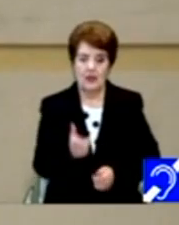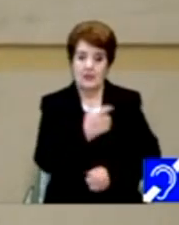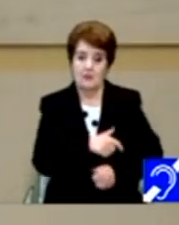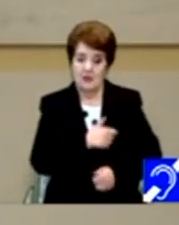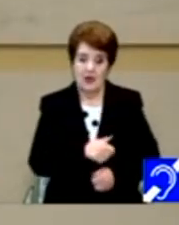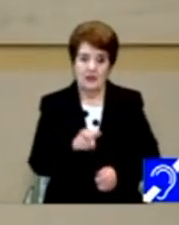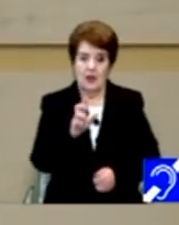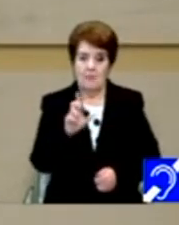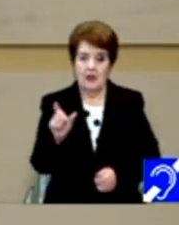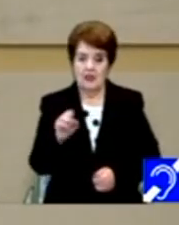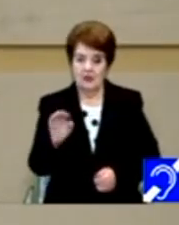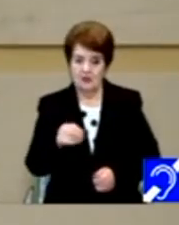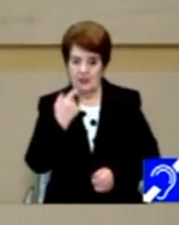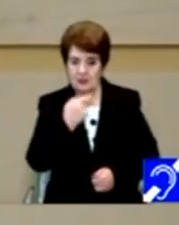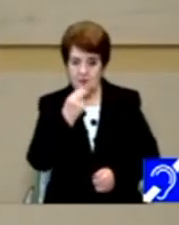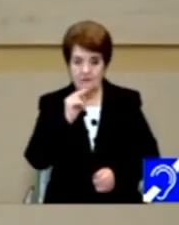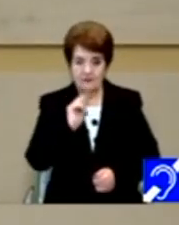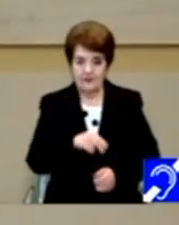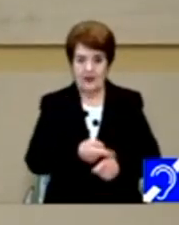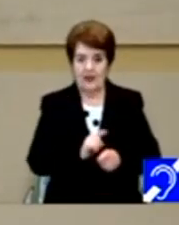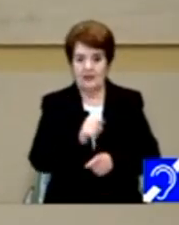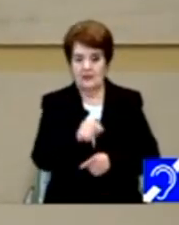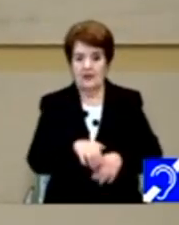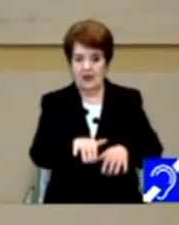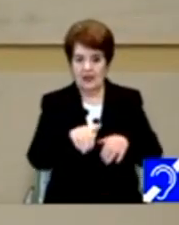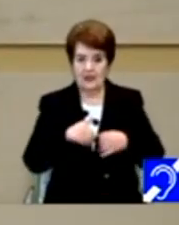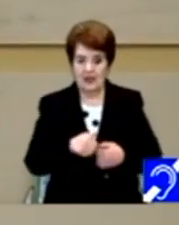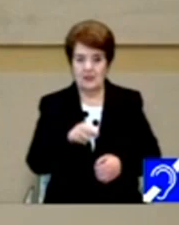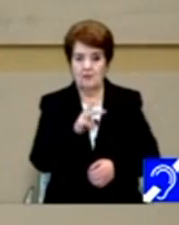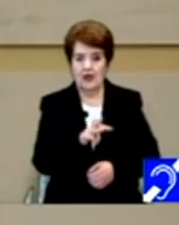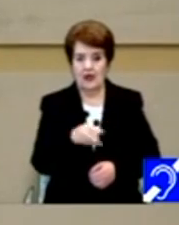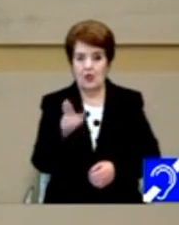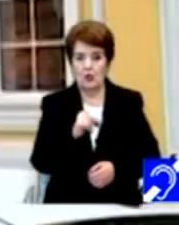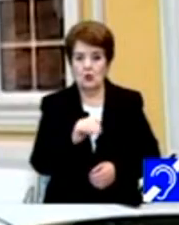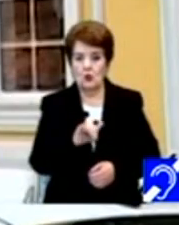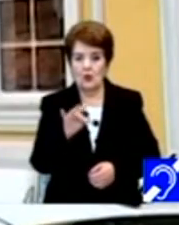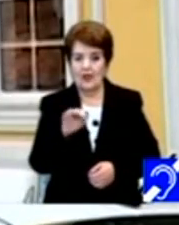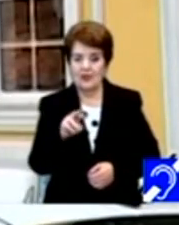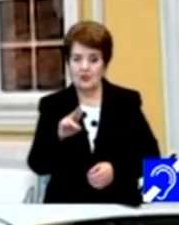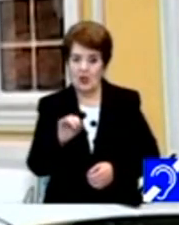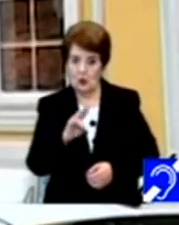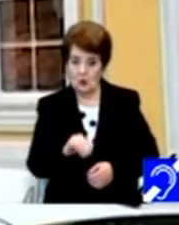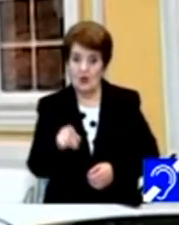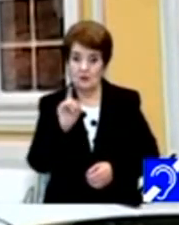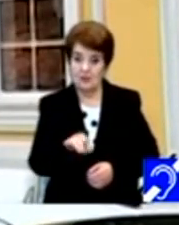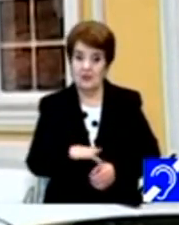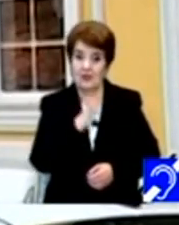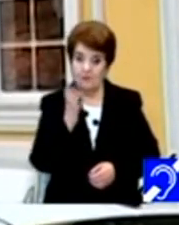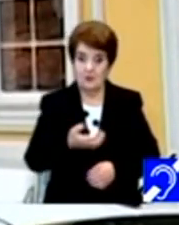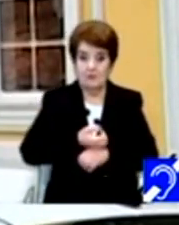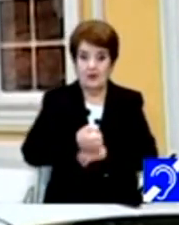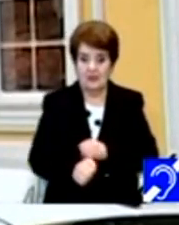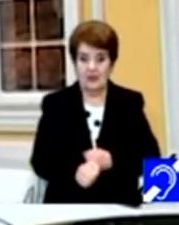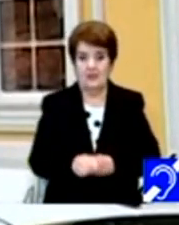deputatul Vlad Batrânciu a făcut acuzații grave față de retragerea candidaturii Marianei Durleșteanu. A susținut că aceasta ar fi fost